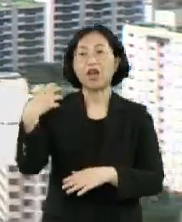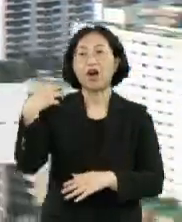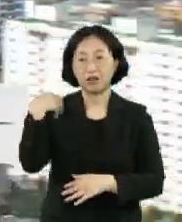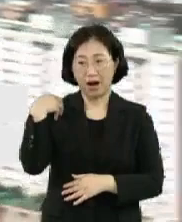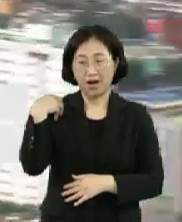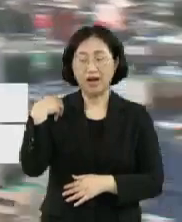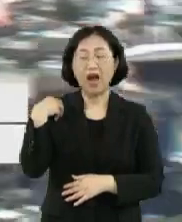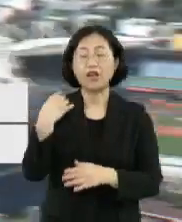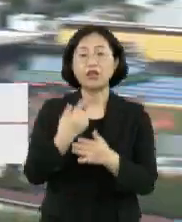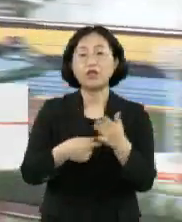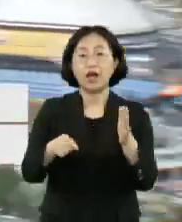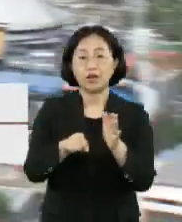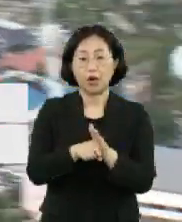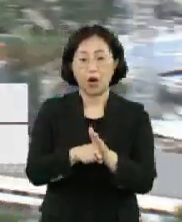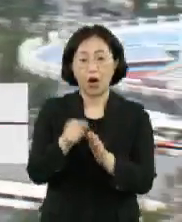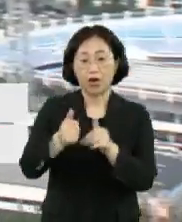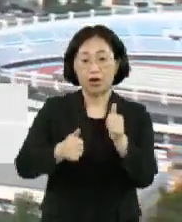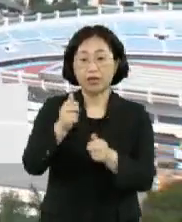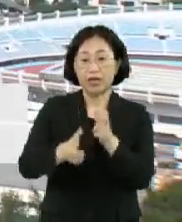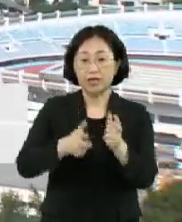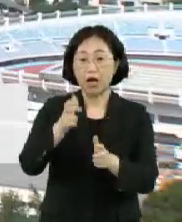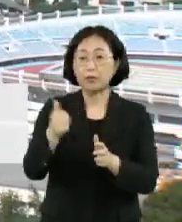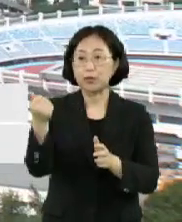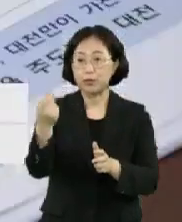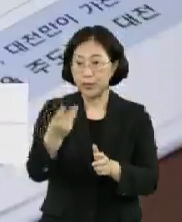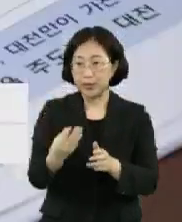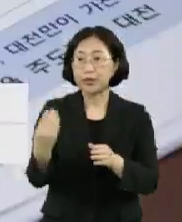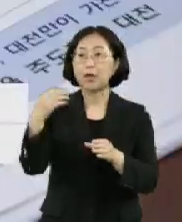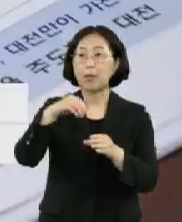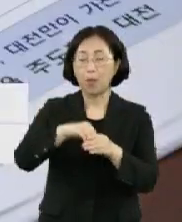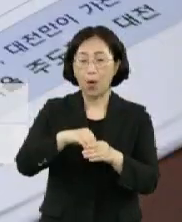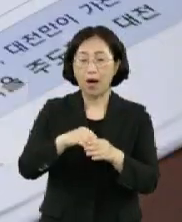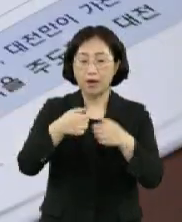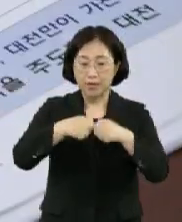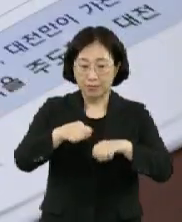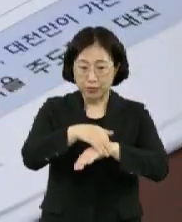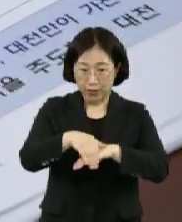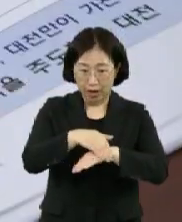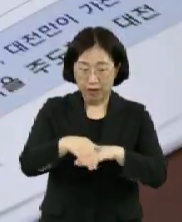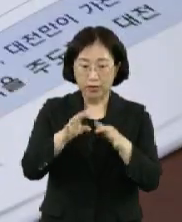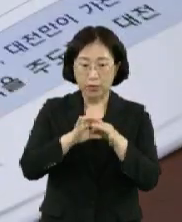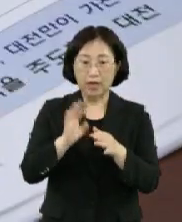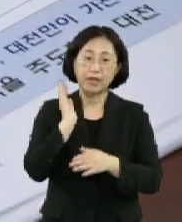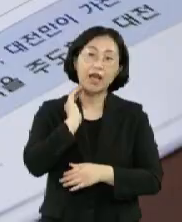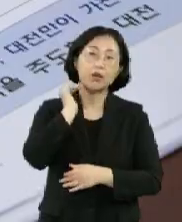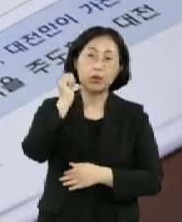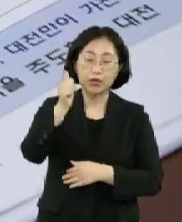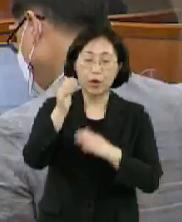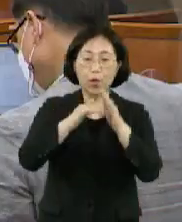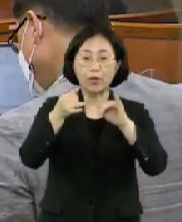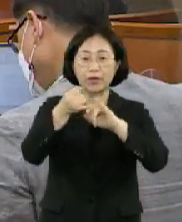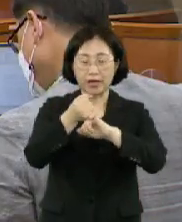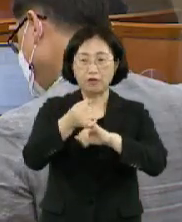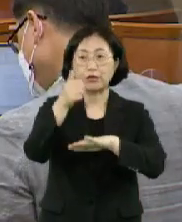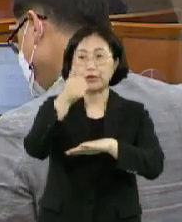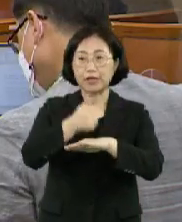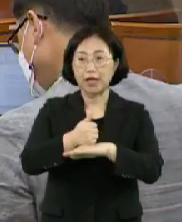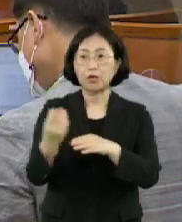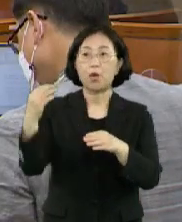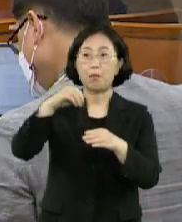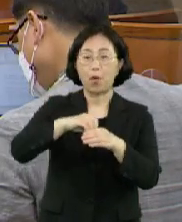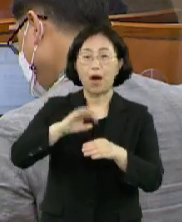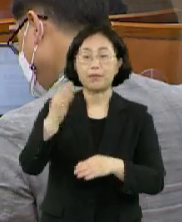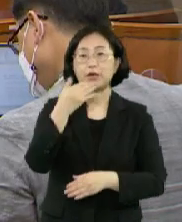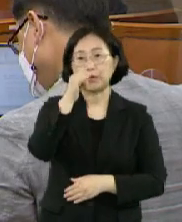위한 것이라며 경쟁 사업들도 다수 포함된 만큼 세부 계획을 통해 대선 공약으로 최종 포함될 수 있도록